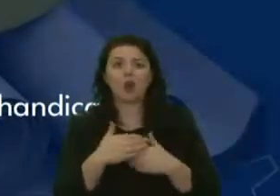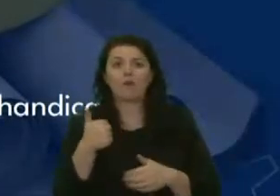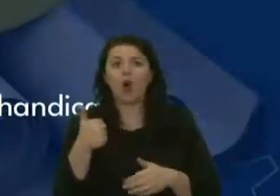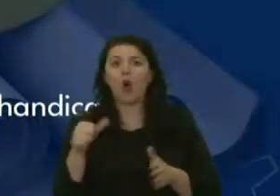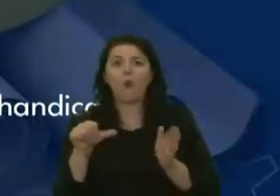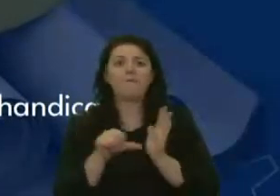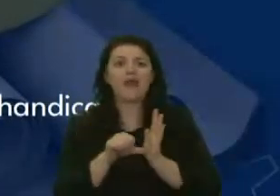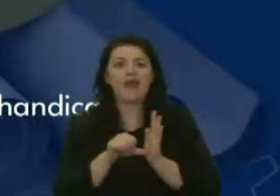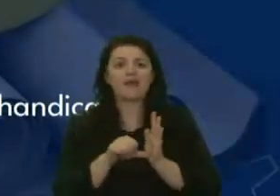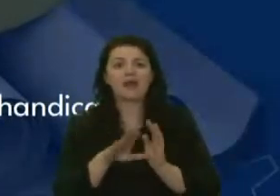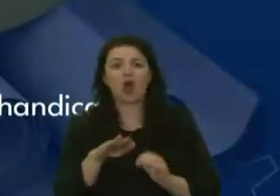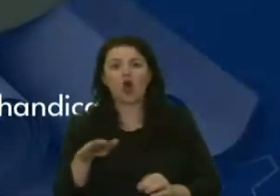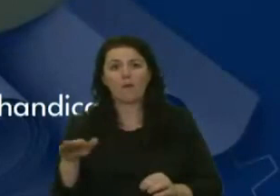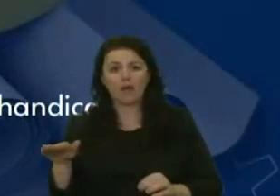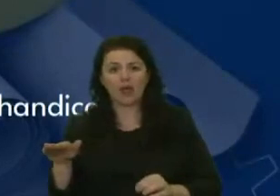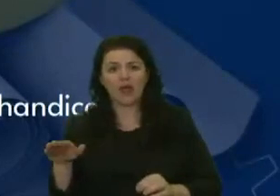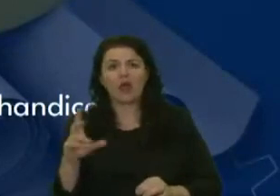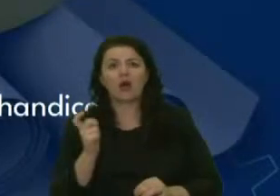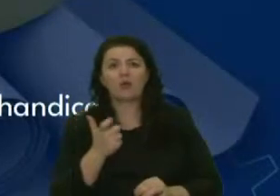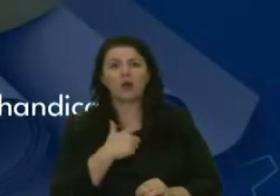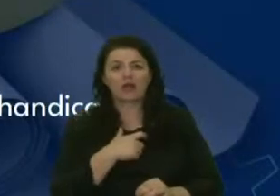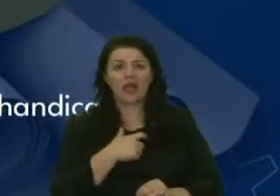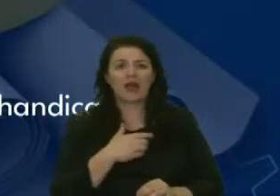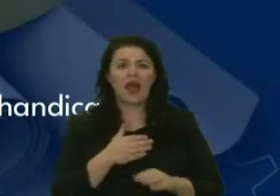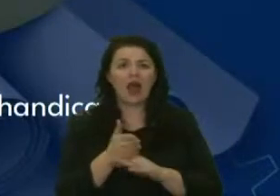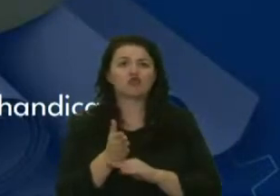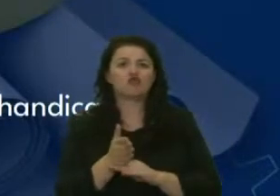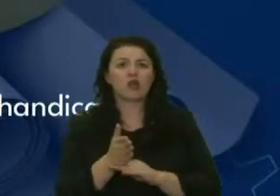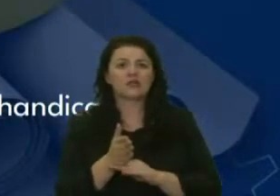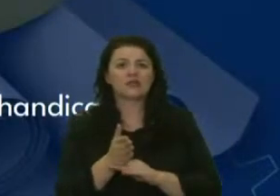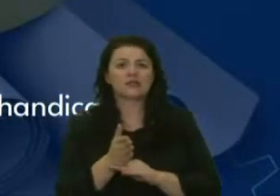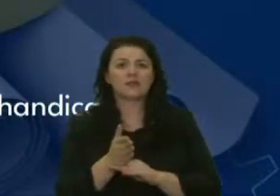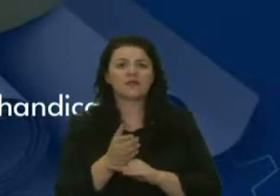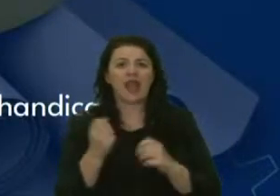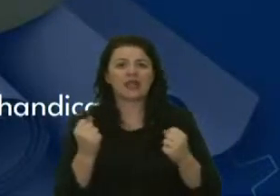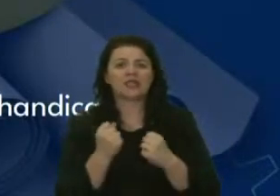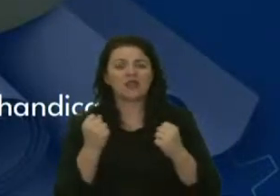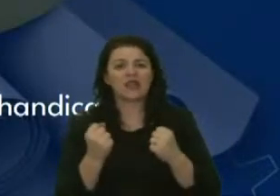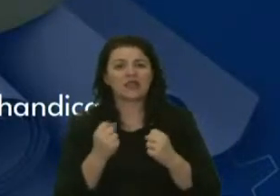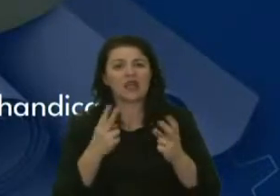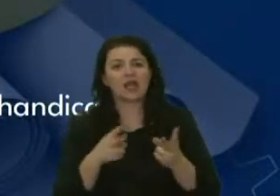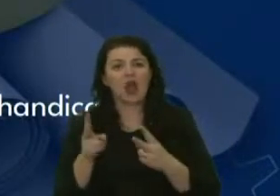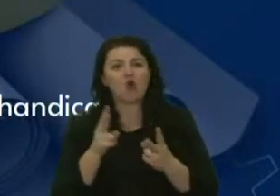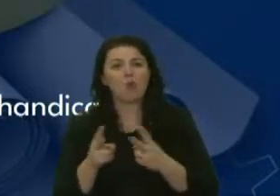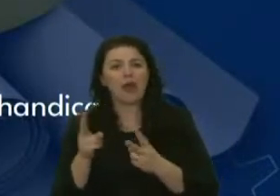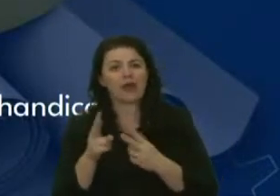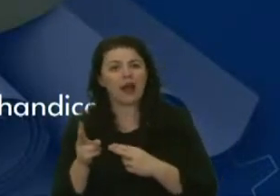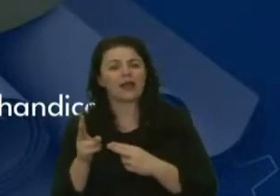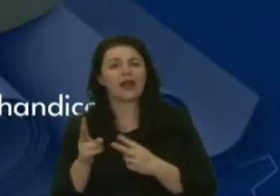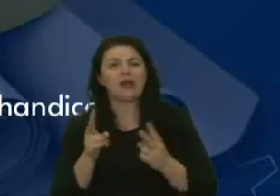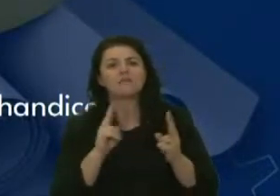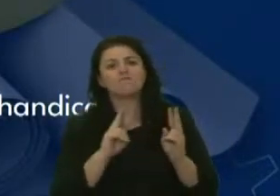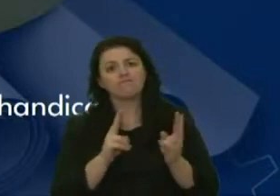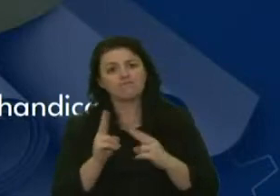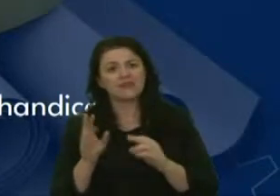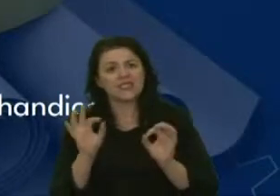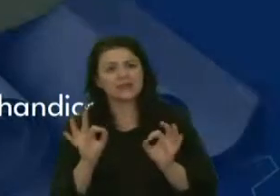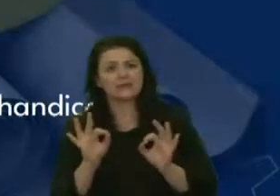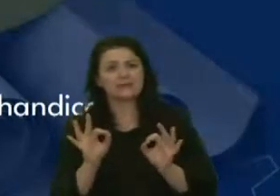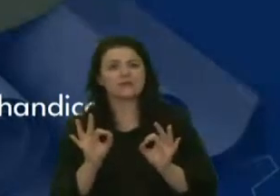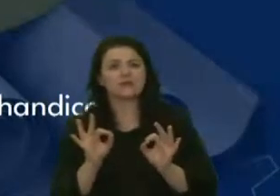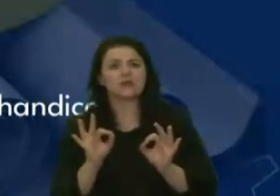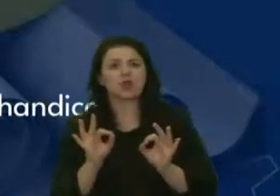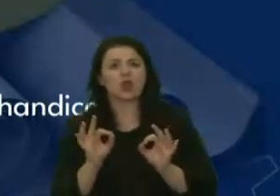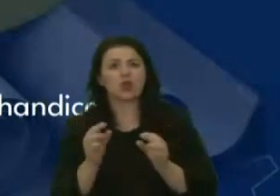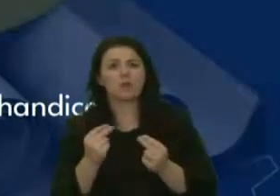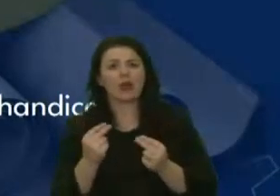Cluj Napoca pentru a putea avea acces la activități de recuperare la terapii pentru că